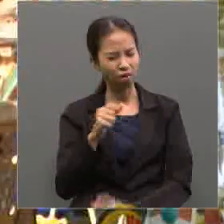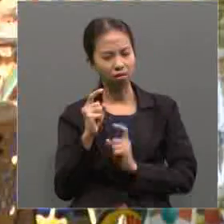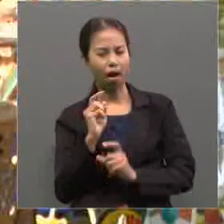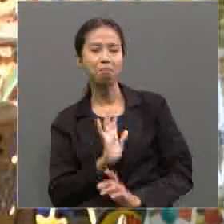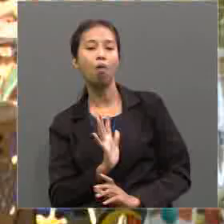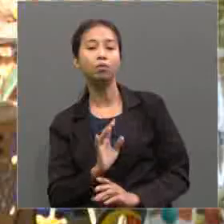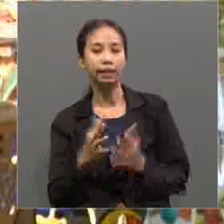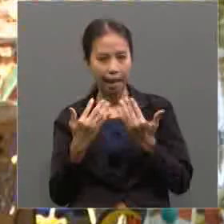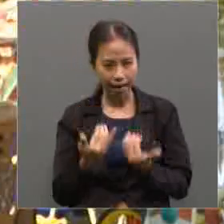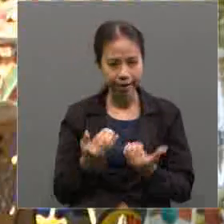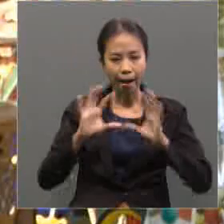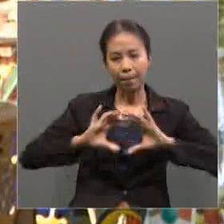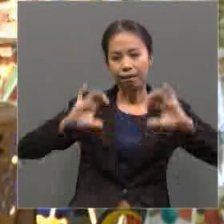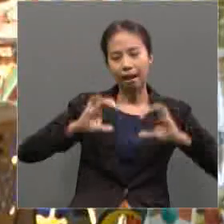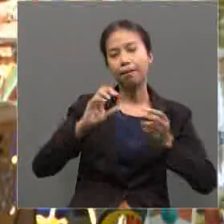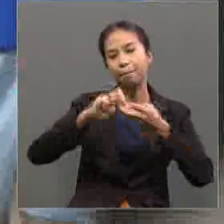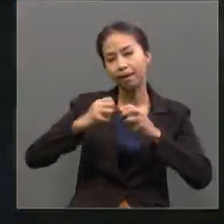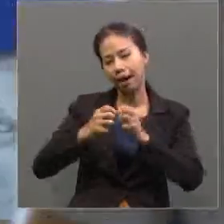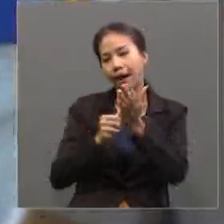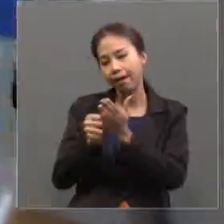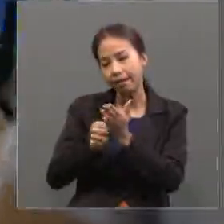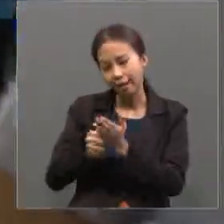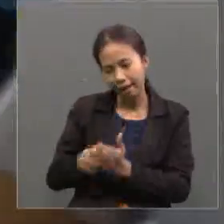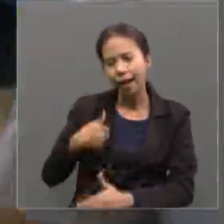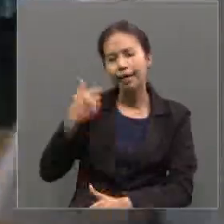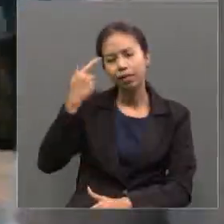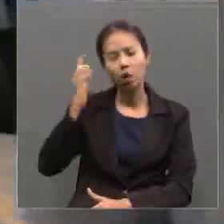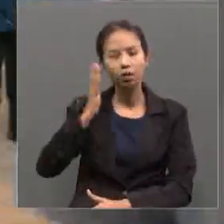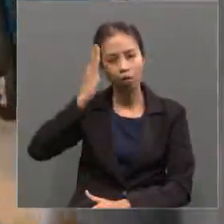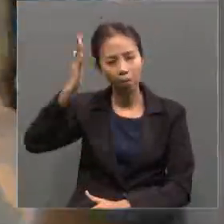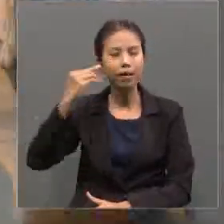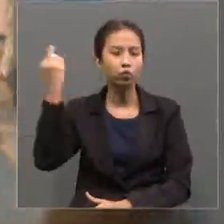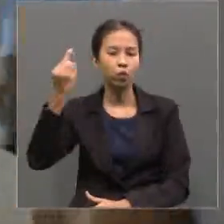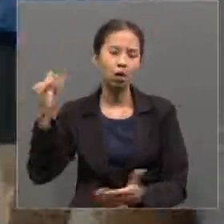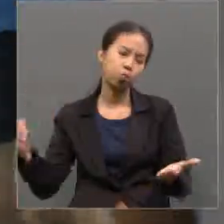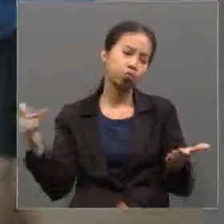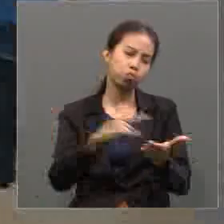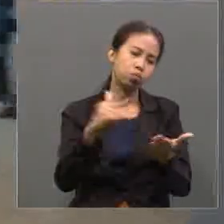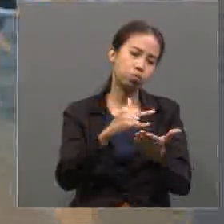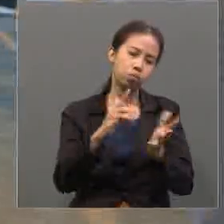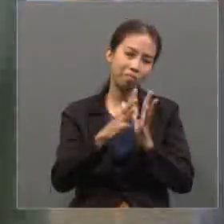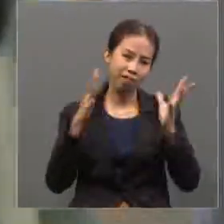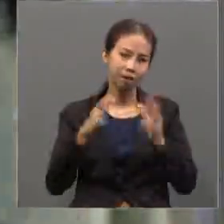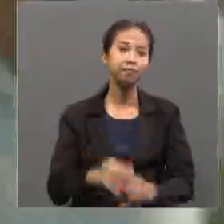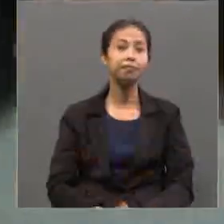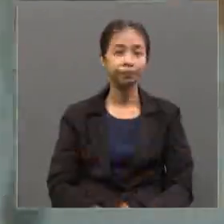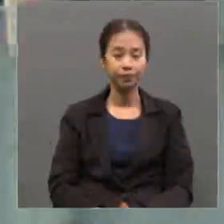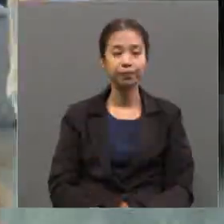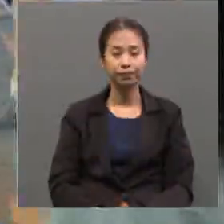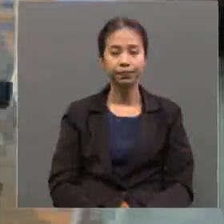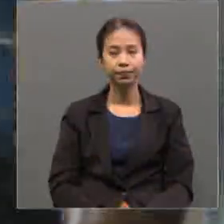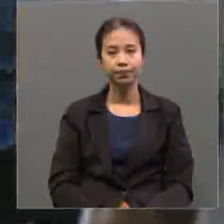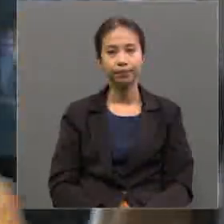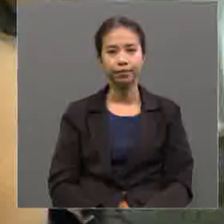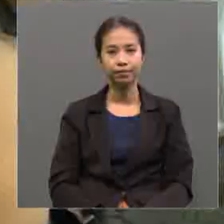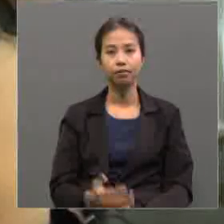ฐแก้ไขปัญหาตรงนี้ก็จะทำให้นักท่องเที่ยวเนี่ยหลั่งไหลเข้ามาเที่ยวเมืองไทยเนี่ยมากยิ่งขึ้นนะคะนอกจากนี้ค่ะทีนี้ไปดูมุมมอง